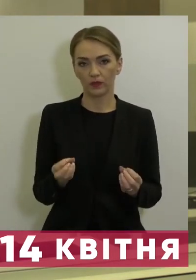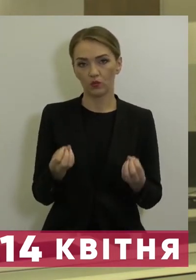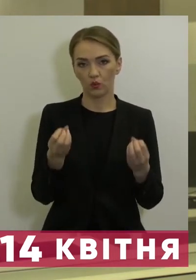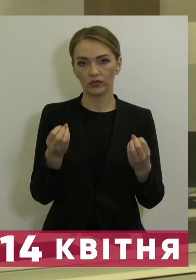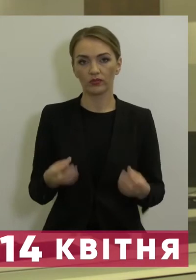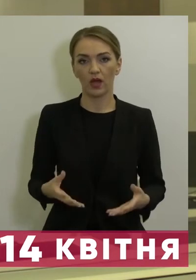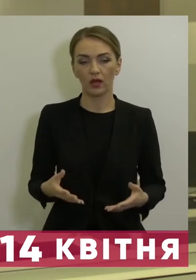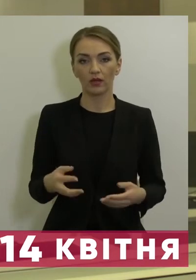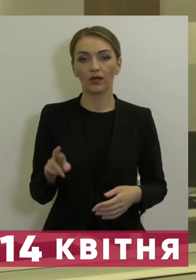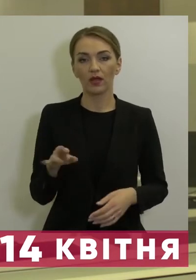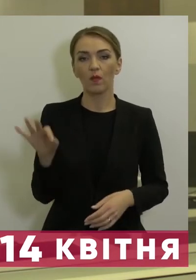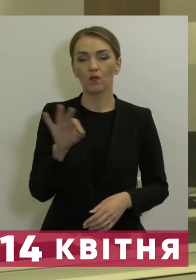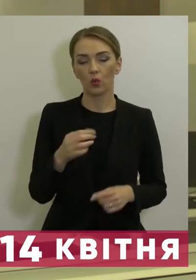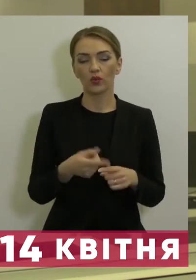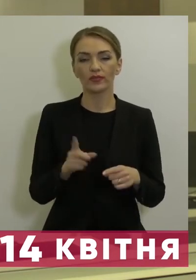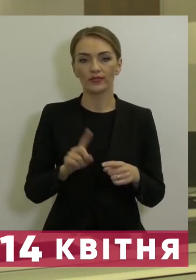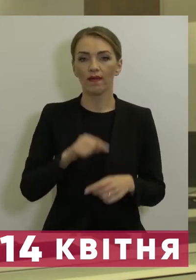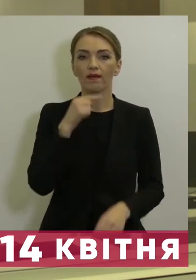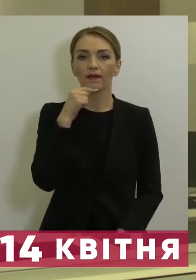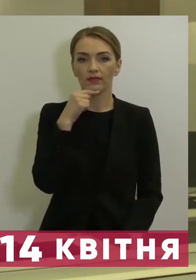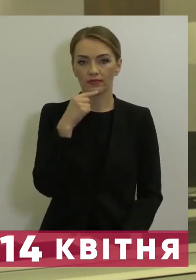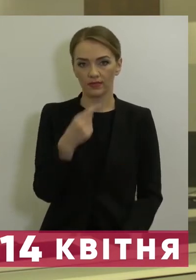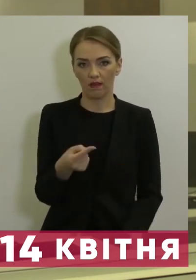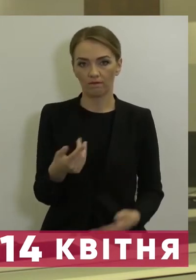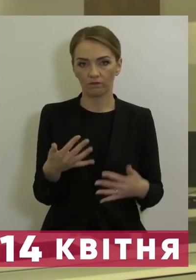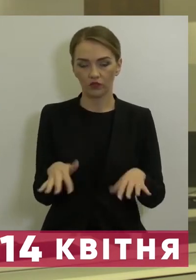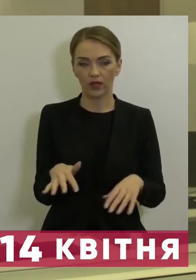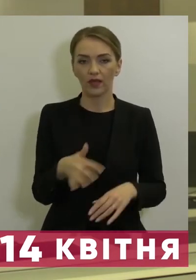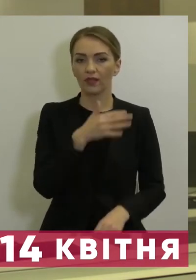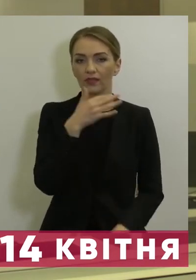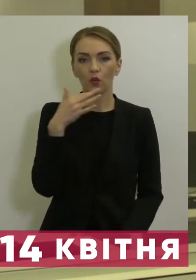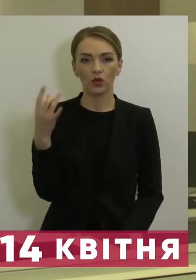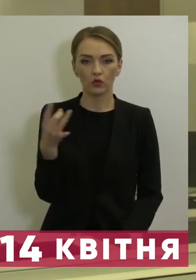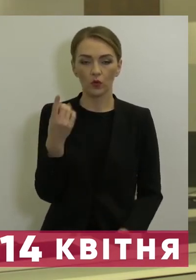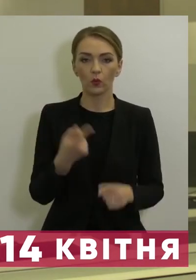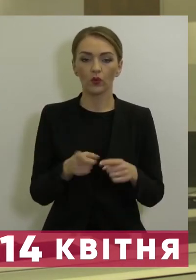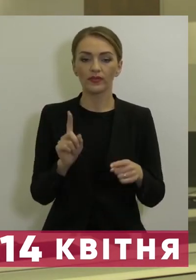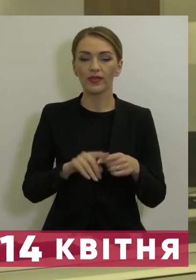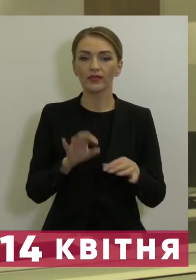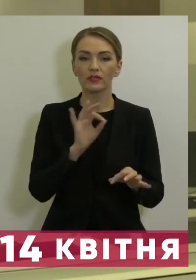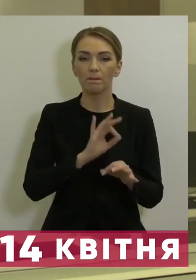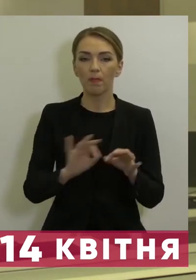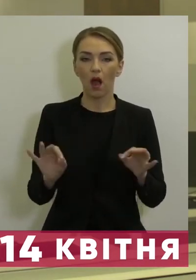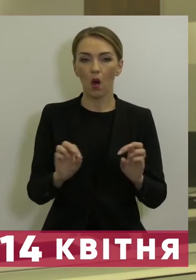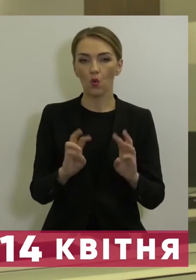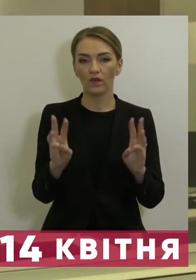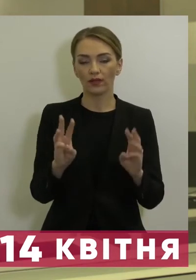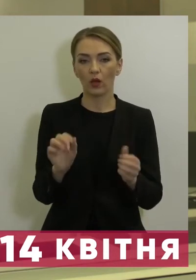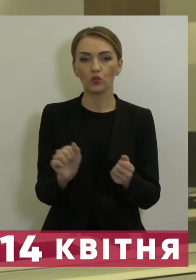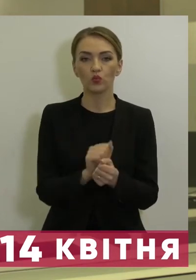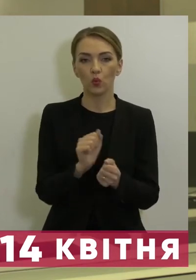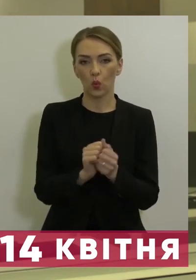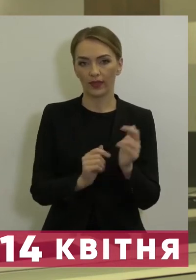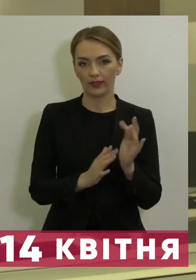проста. Я про це вже казав неодноразово. Це спалювання сухої трави,